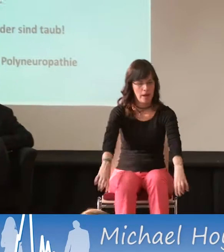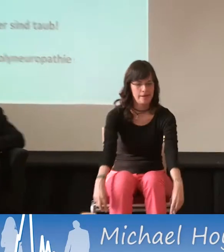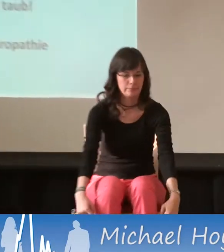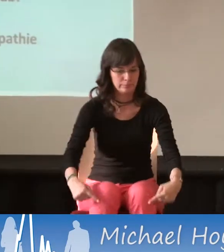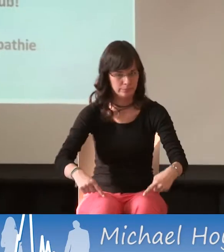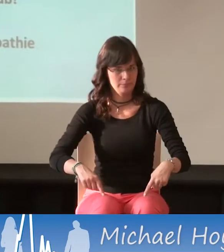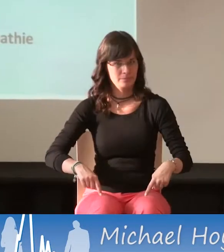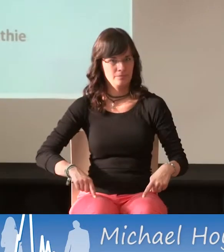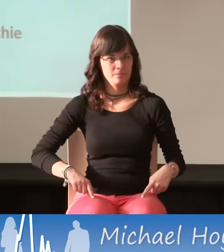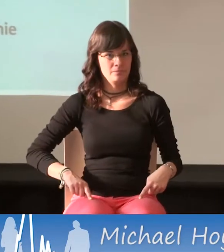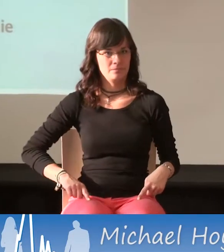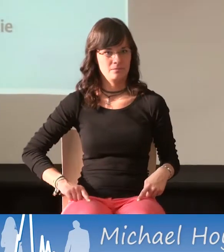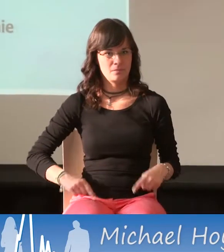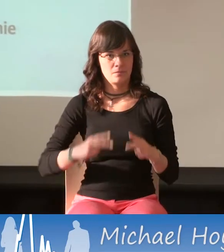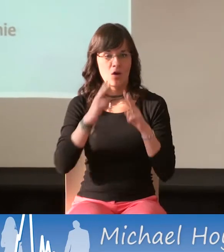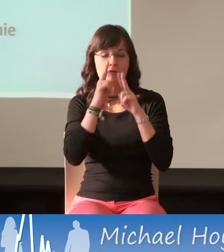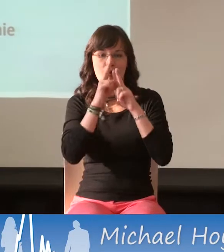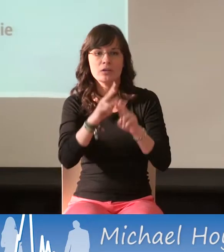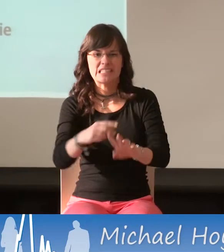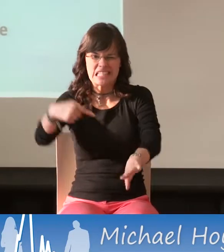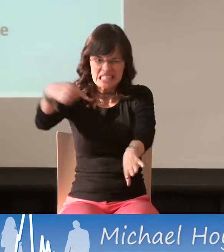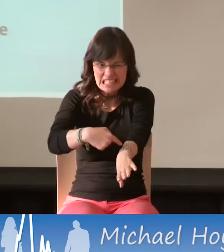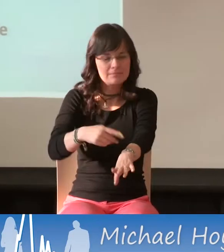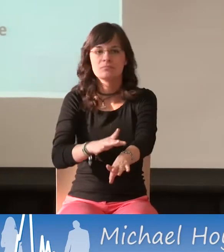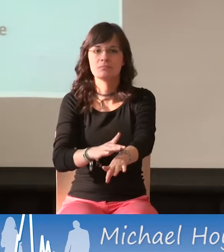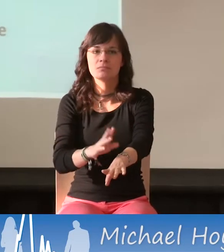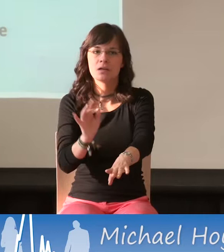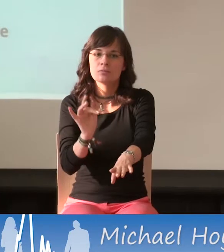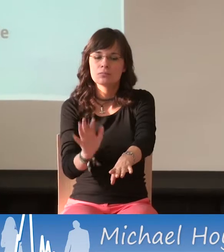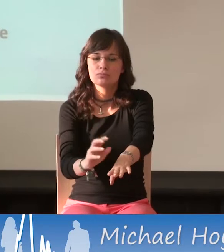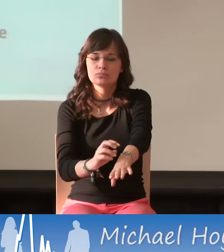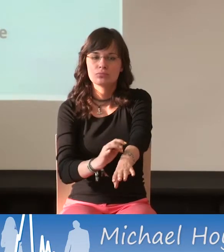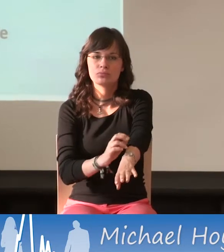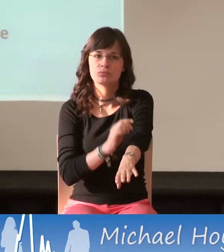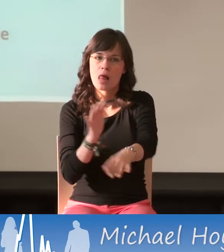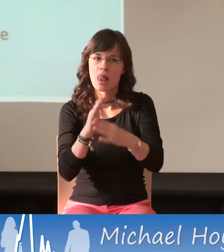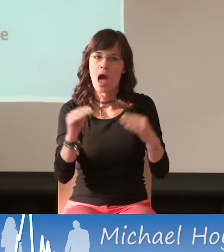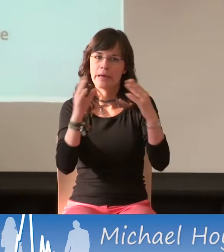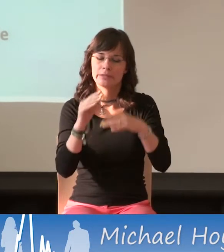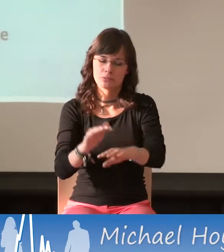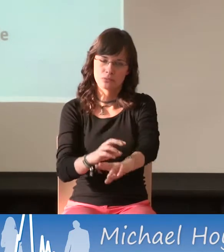vorsichtig bitte, keine starken Reize setzen, Sie wissen, die Schmerzempfindlichkeit ist gestört,